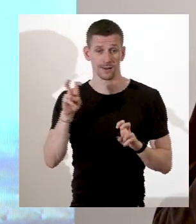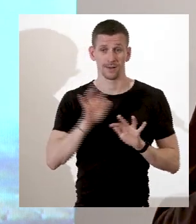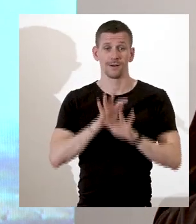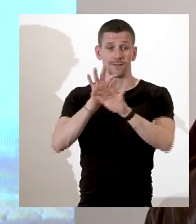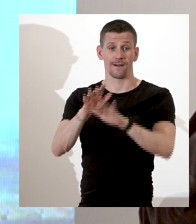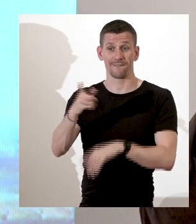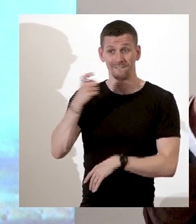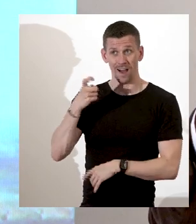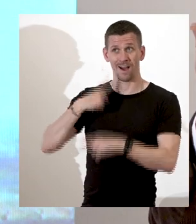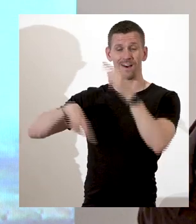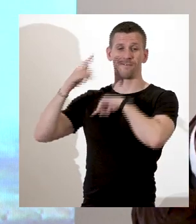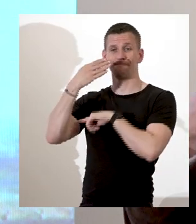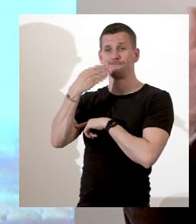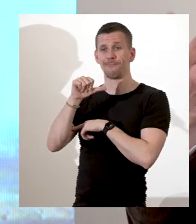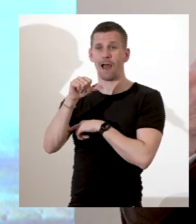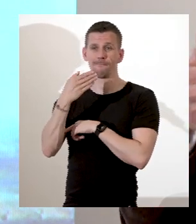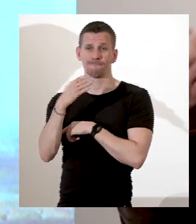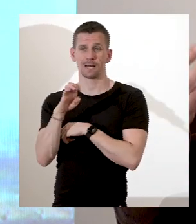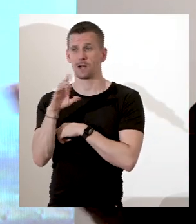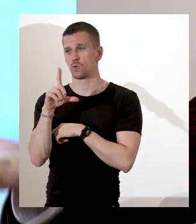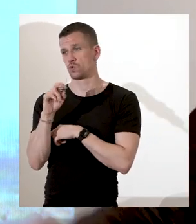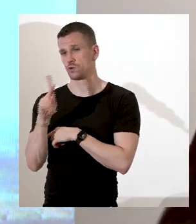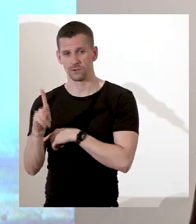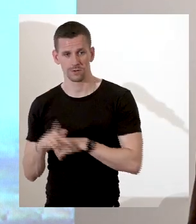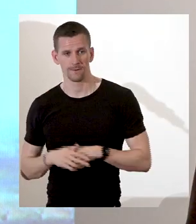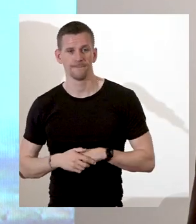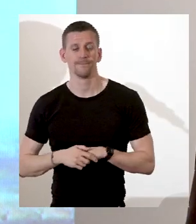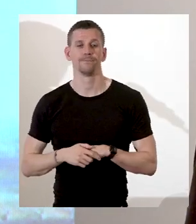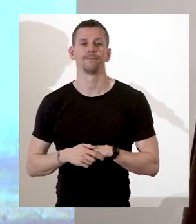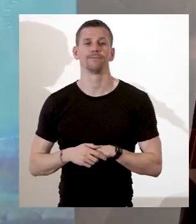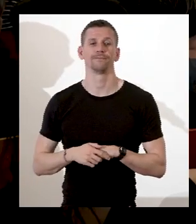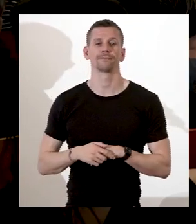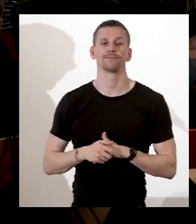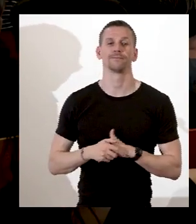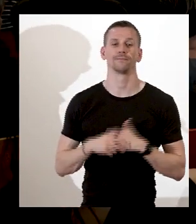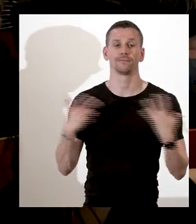Kahia ou Kaïd Essebsi, qui a été récemment président de la République.